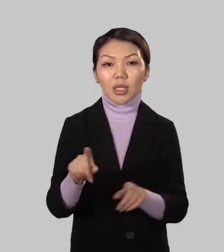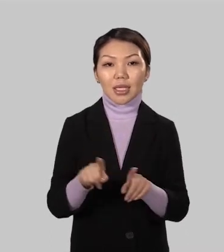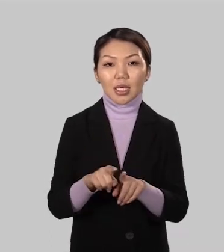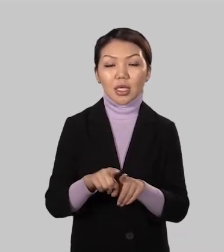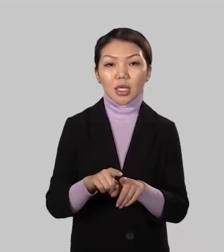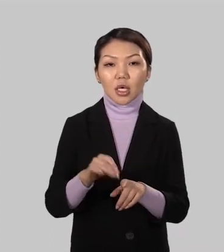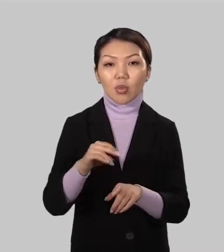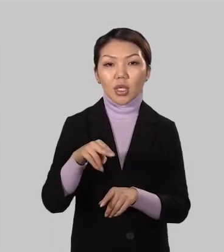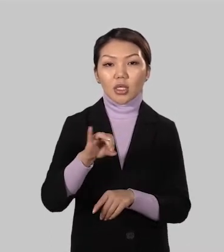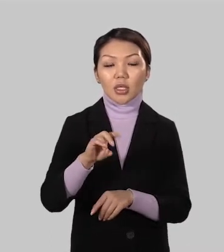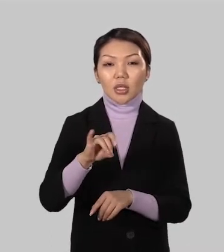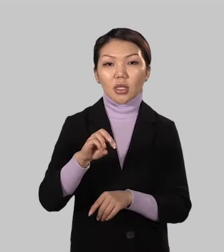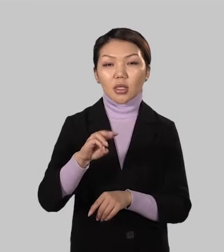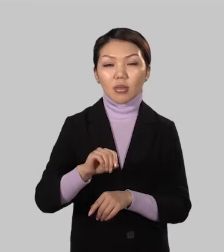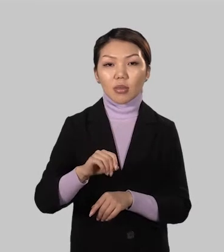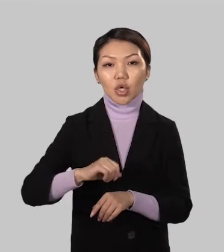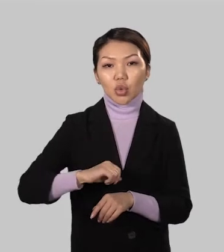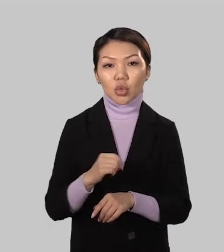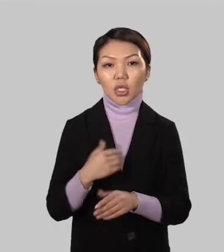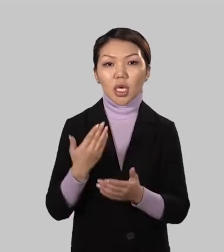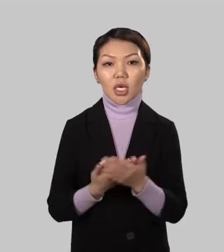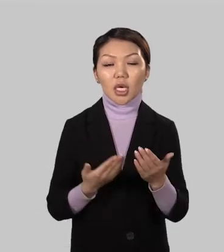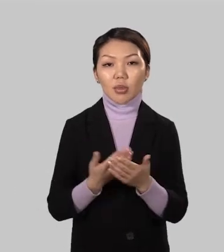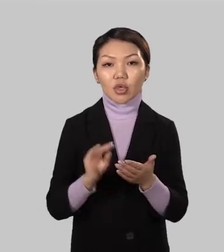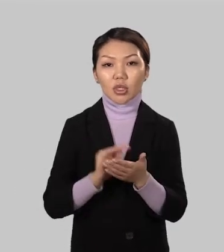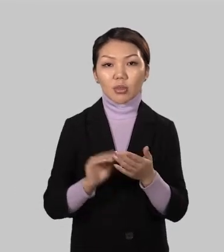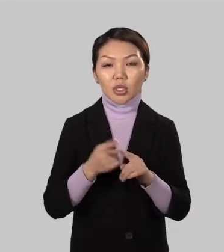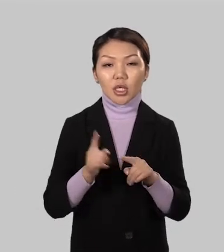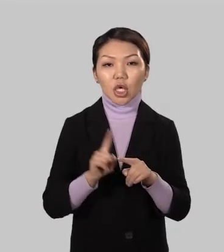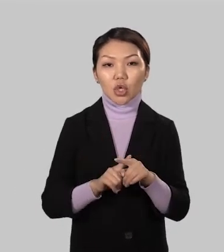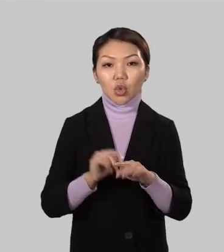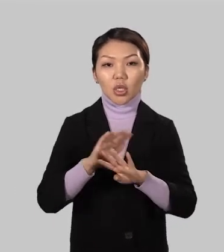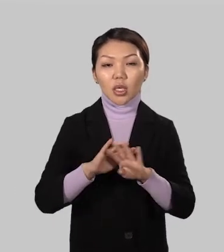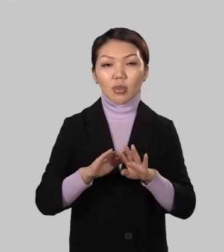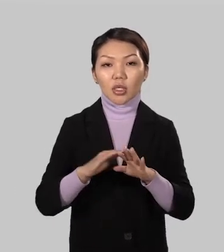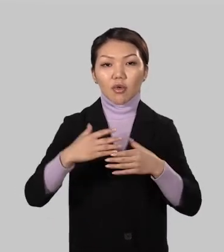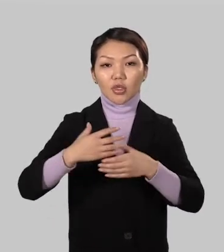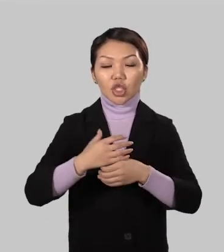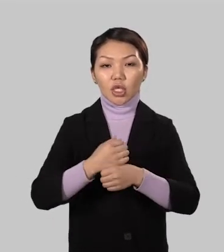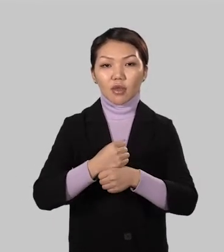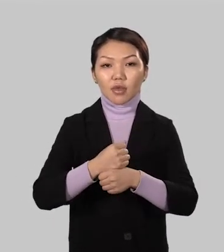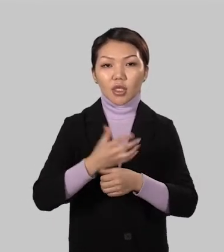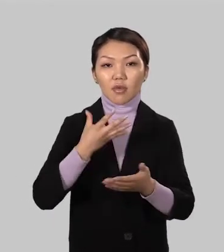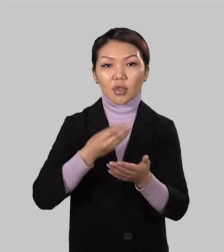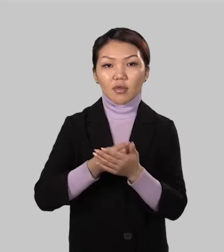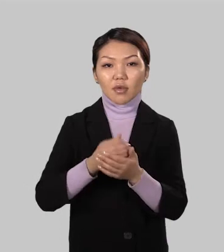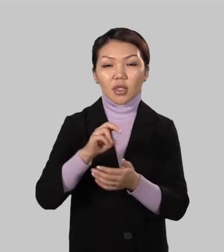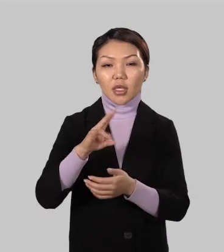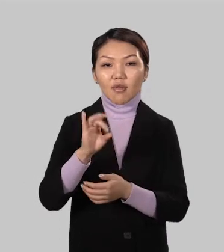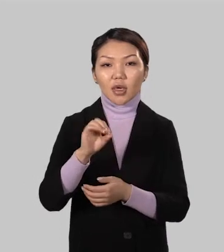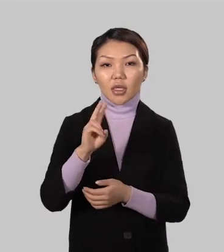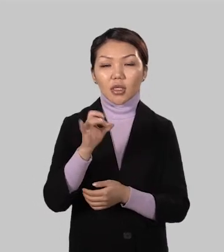друзья я рекомендую записать данную таблицу в сжатом виде в свои слова реки